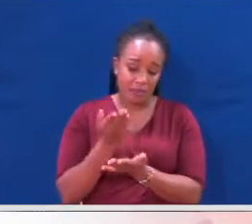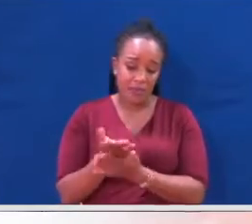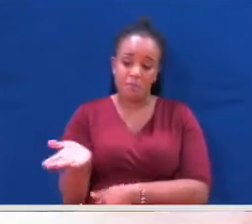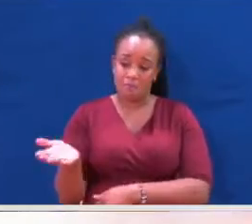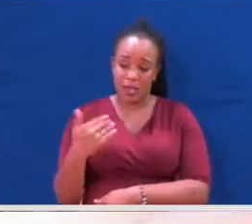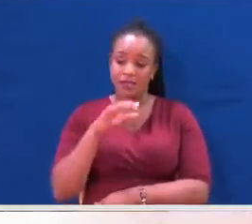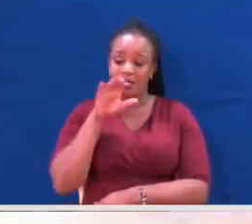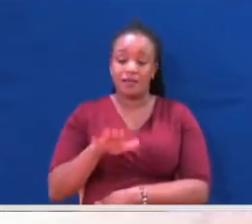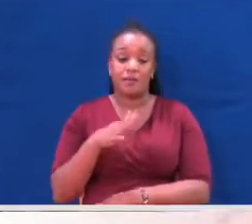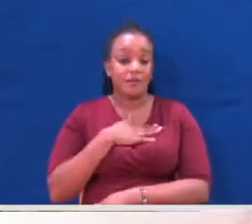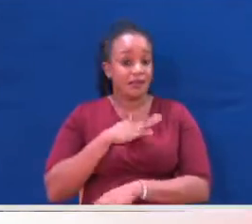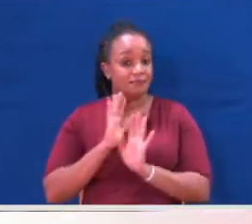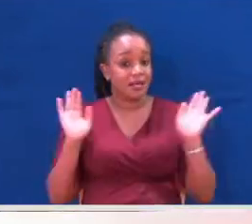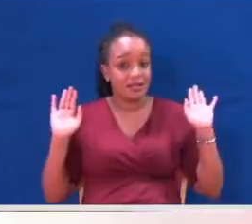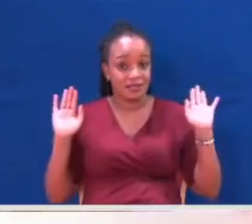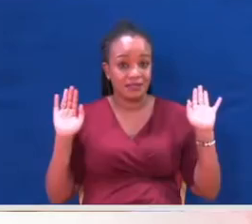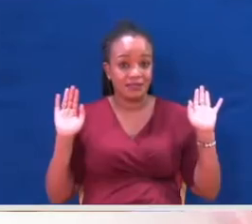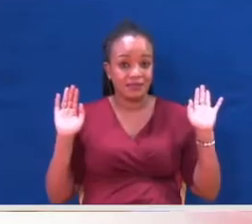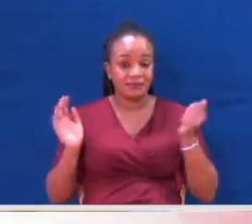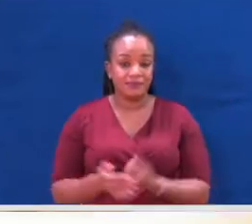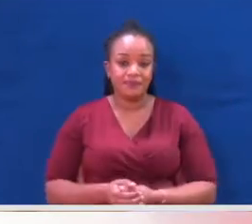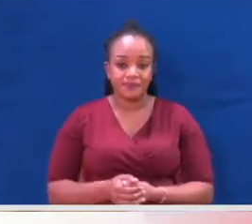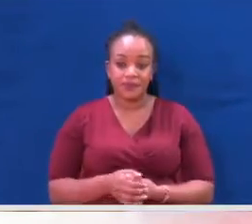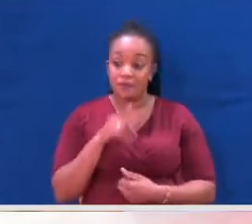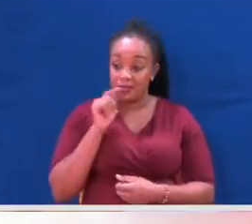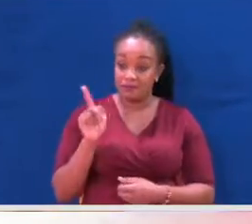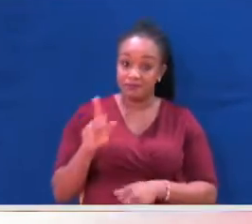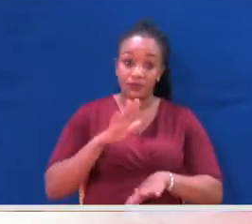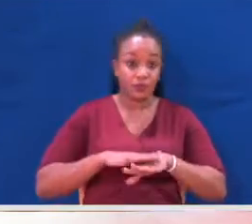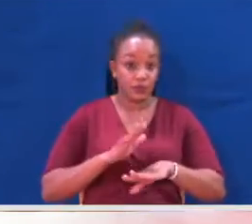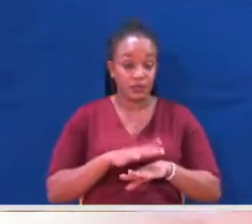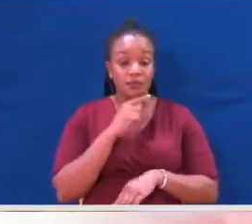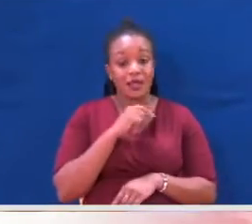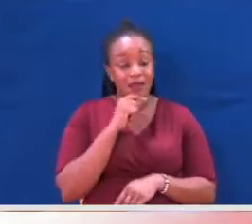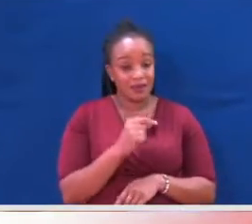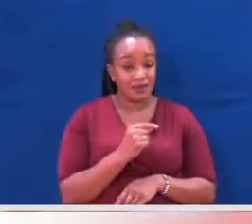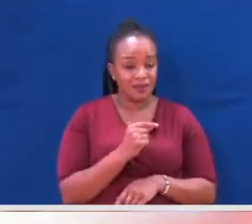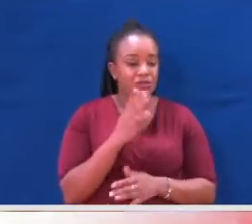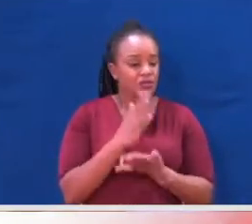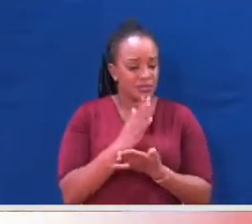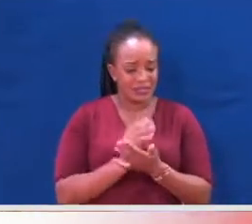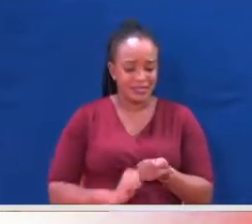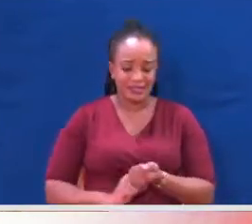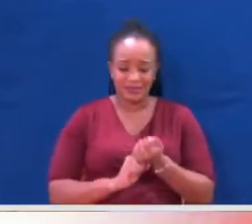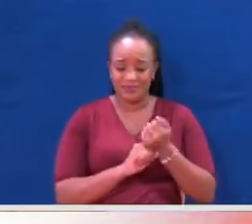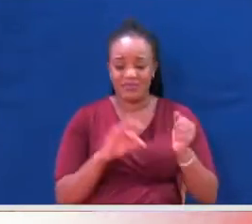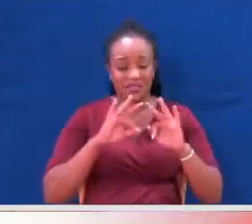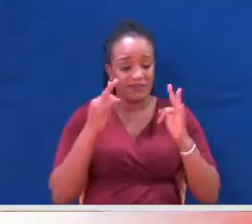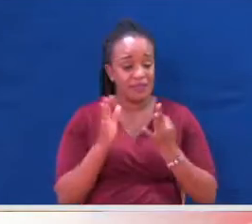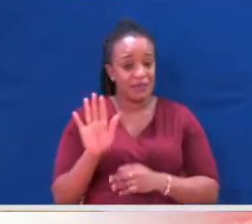tu. Our son has been a very humble boy and a breadwinner for his entire